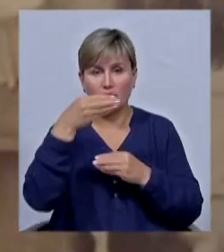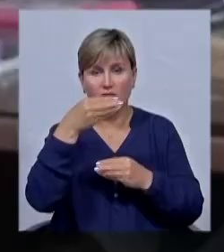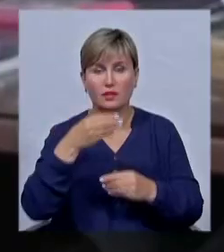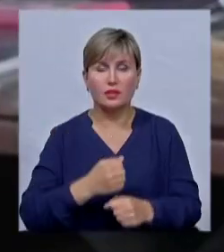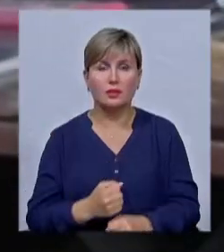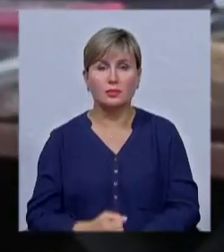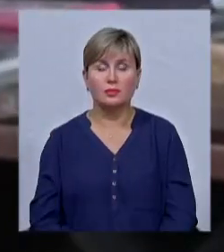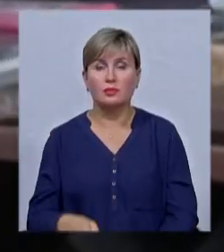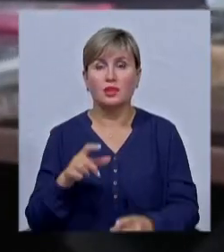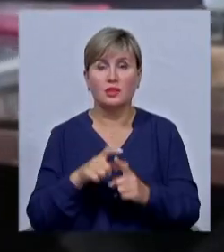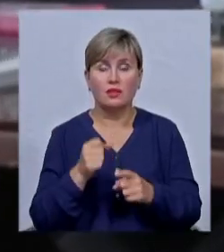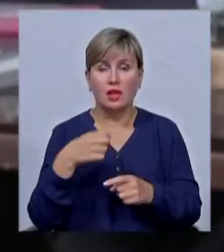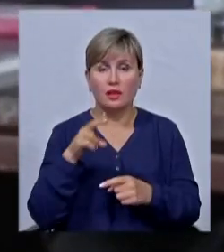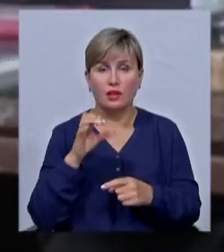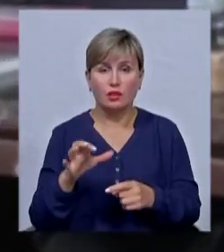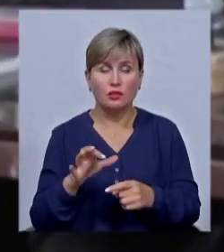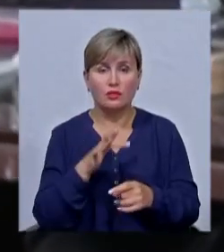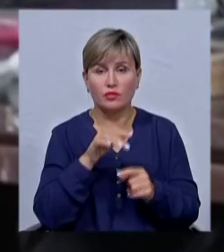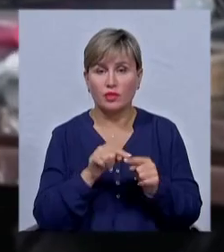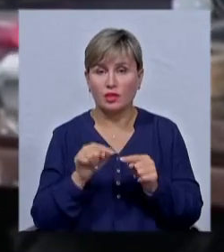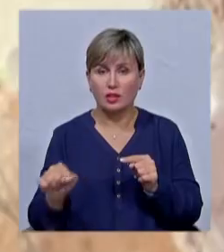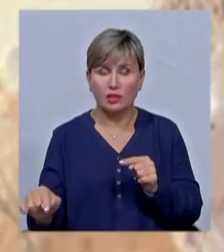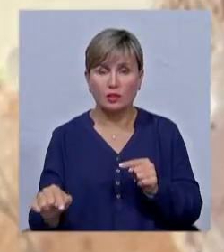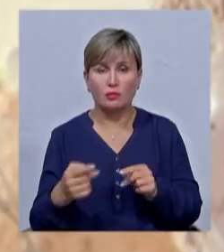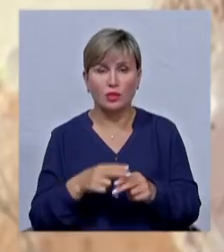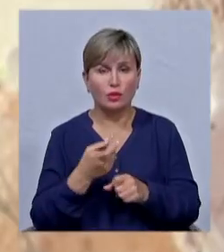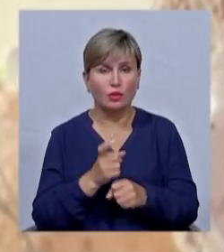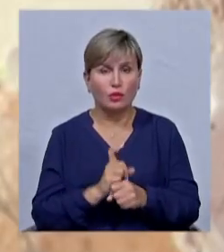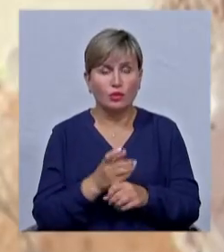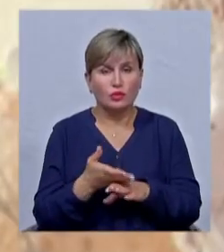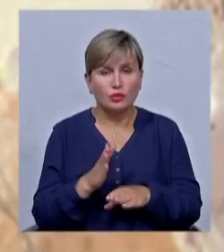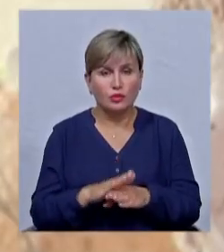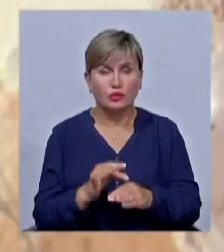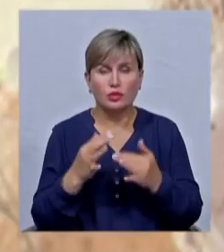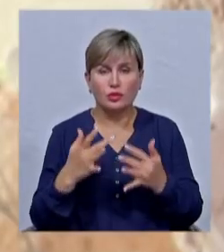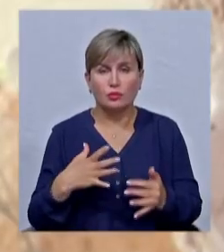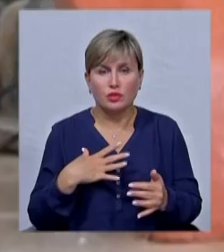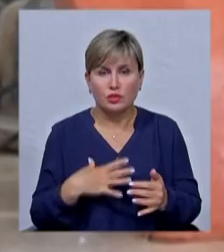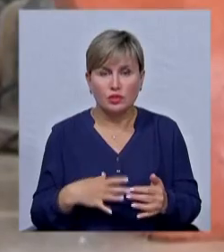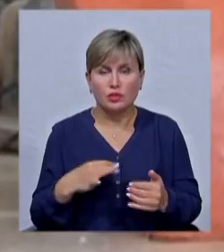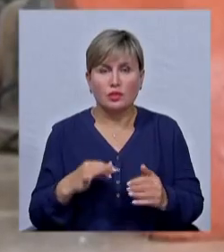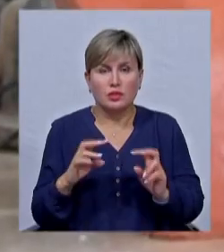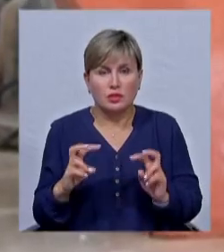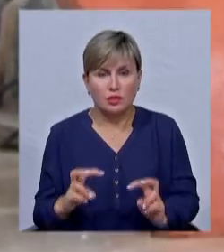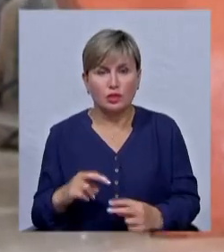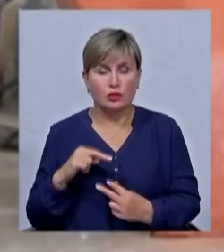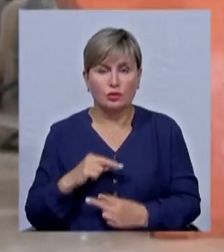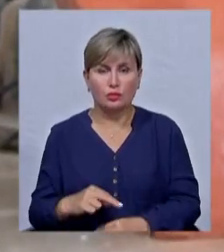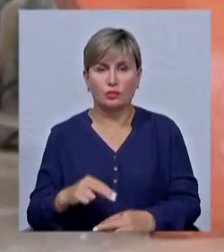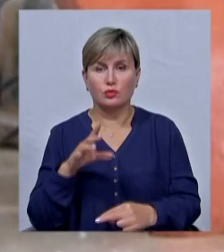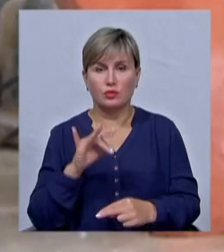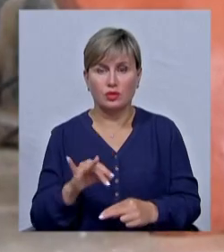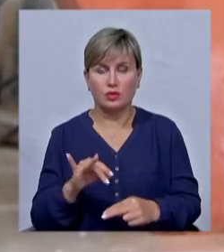по словам моей душе процесс изготовления скульптуры это очень кропотливый и требующей терпения и усидчивости труд нередко